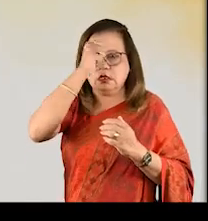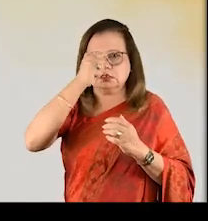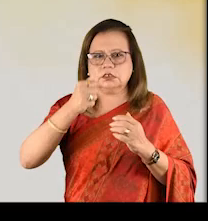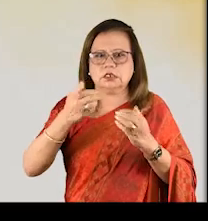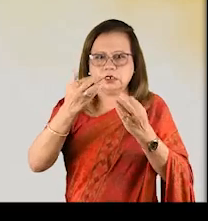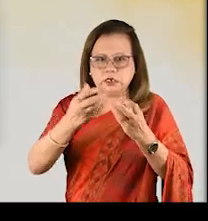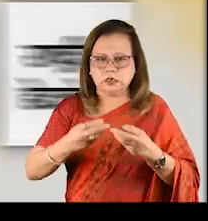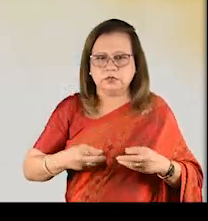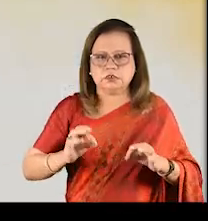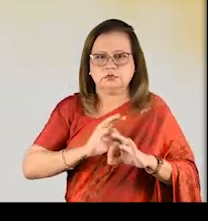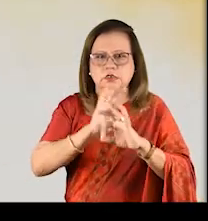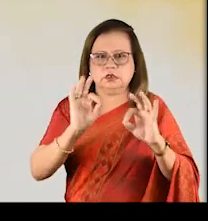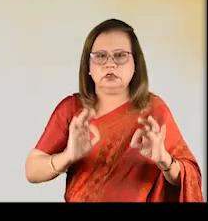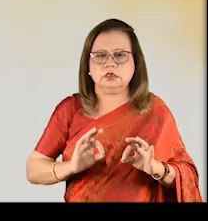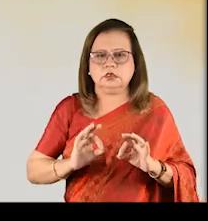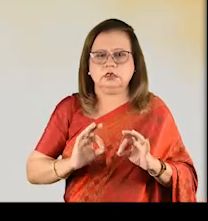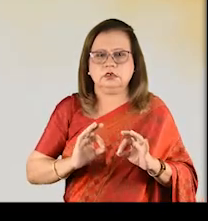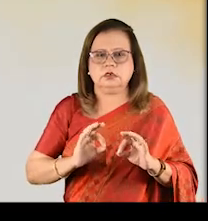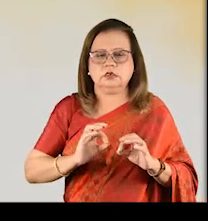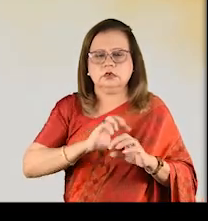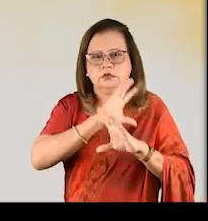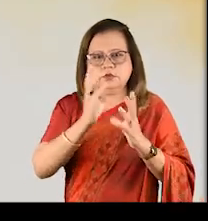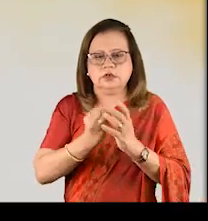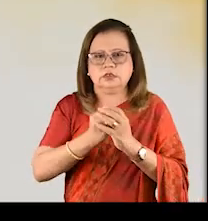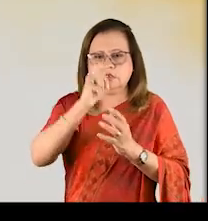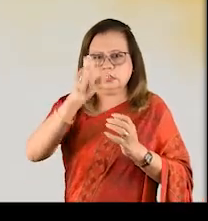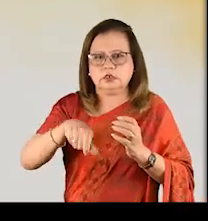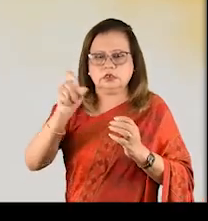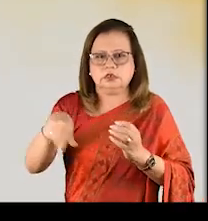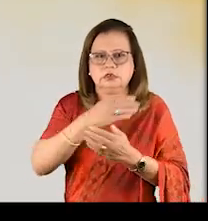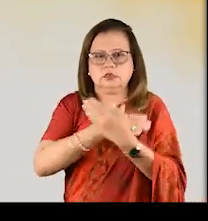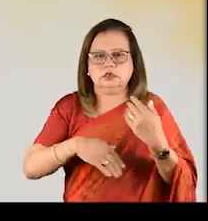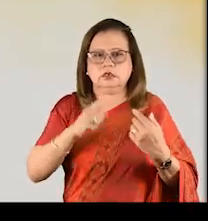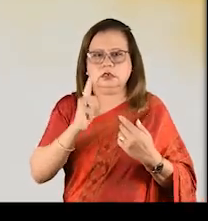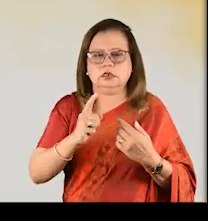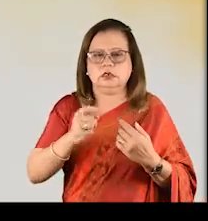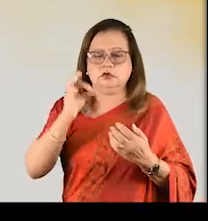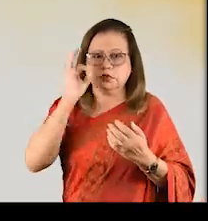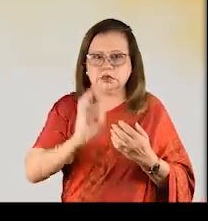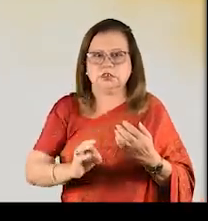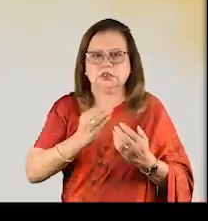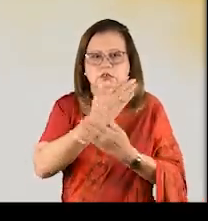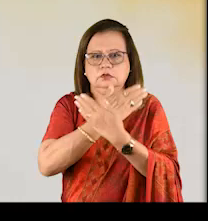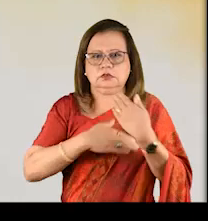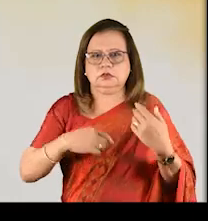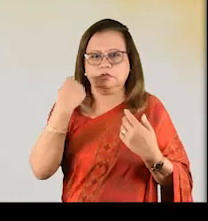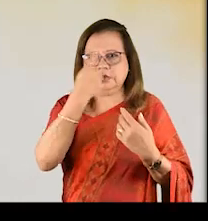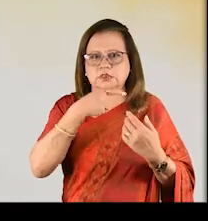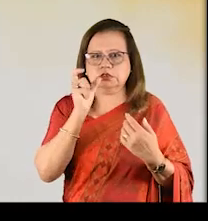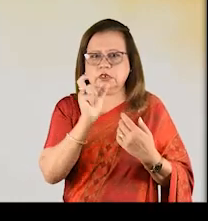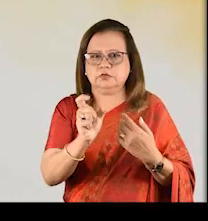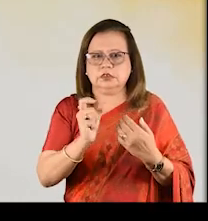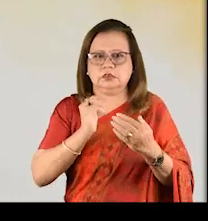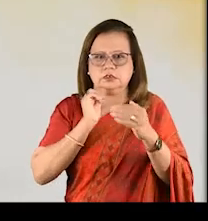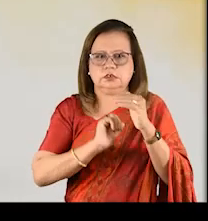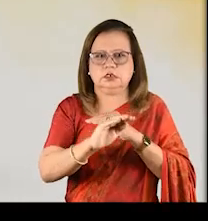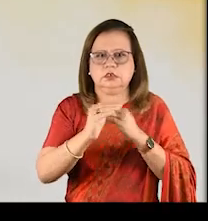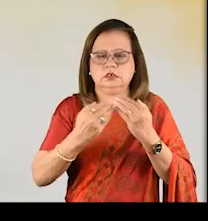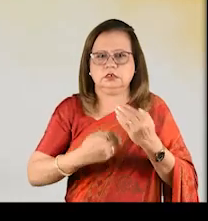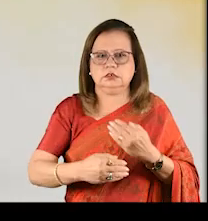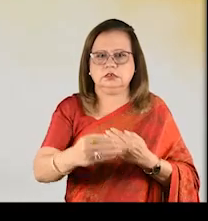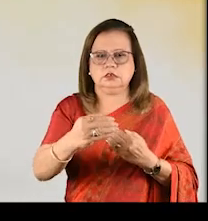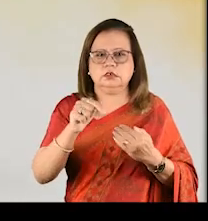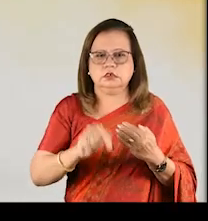डेटाबेस बनाने के लिए प्रत्येक दिव्यांग व्यक्ति को एक विशिष्ट दिव्यांगता पहचान पत्र निशुल्क जारी किया जा रहा